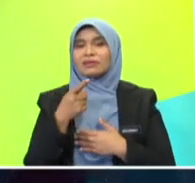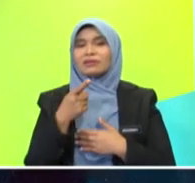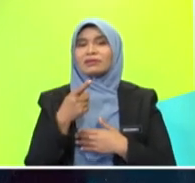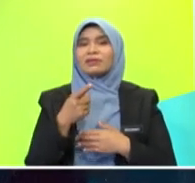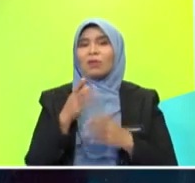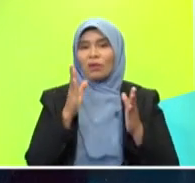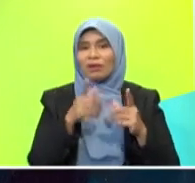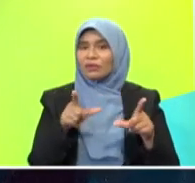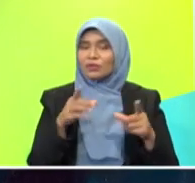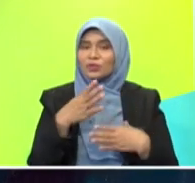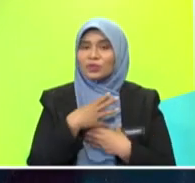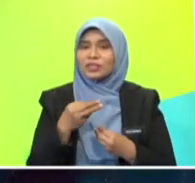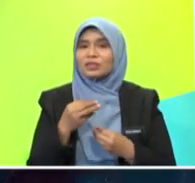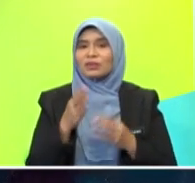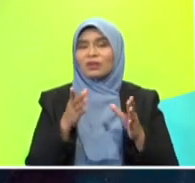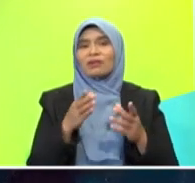Iya